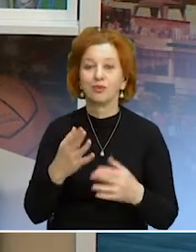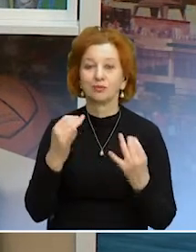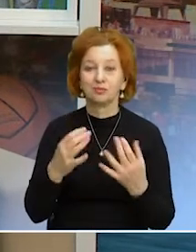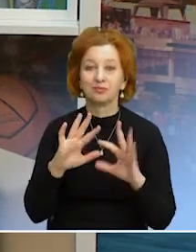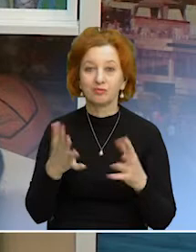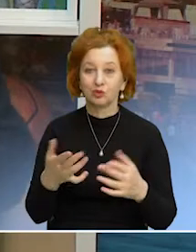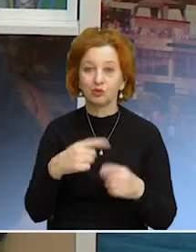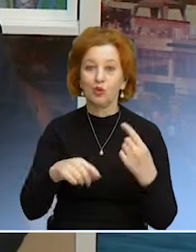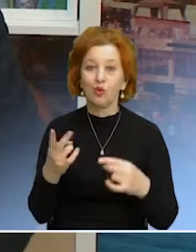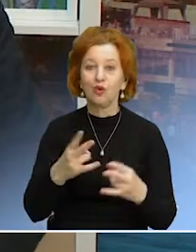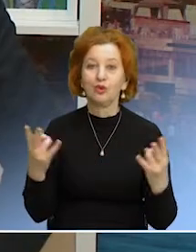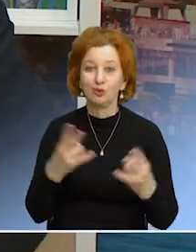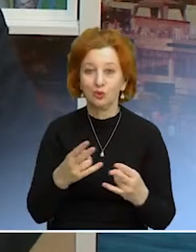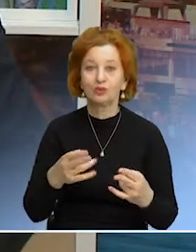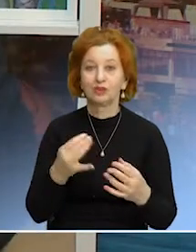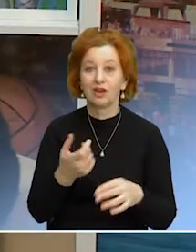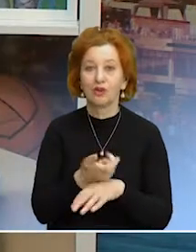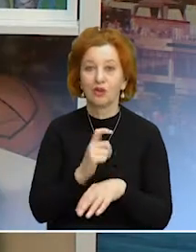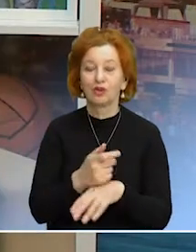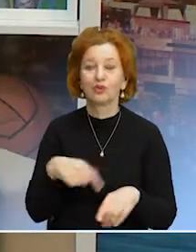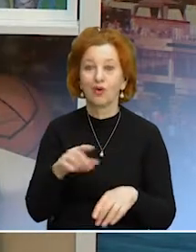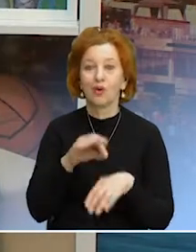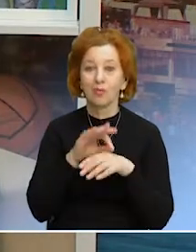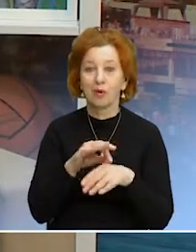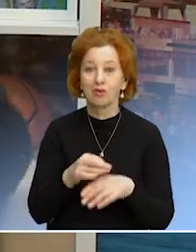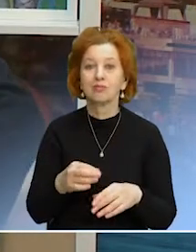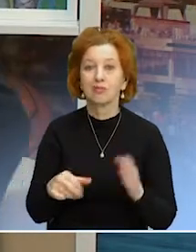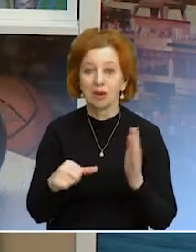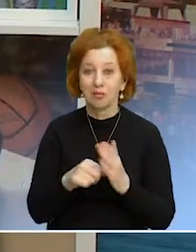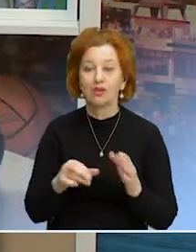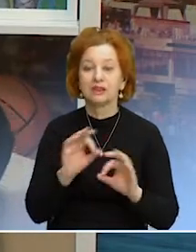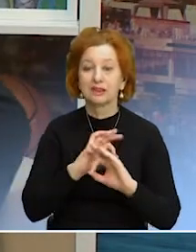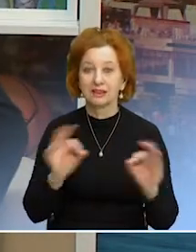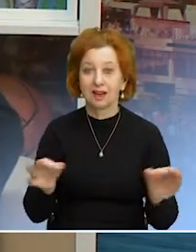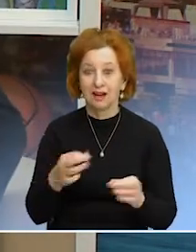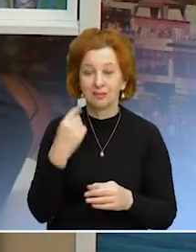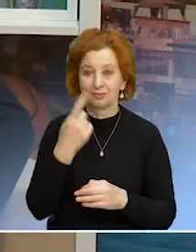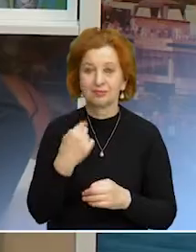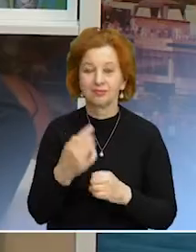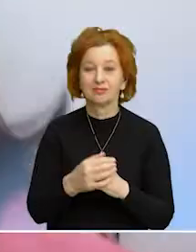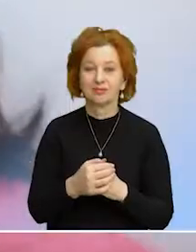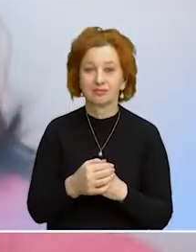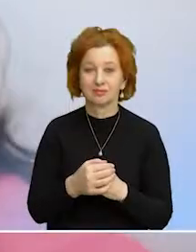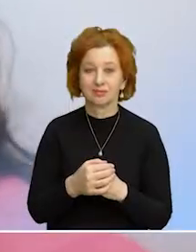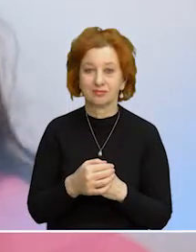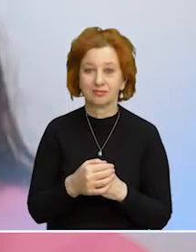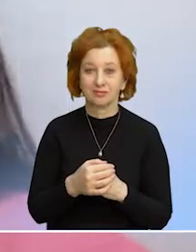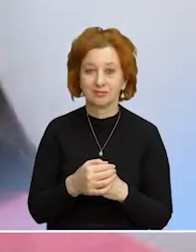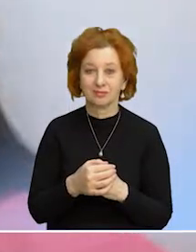а все-таки, если вы уж очень придирчивы, есть особые позы, которые помогут вам выглядеть идеально. Возможно так.